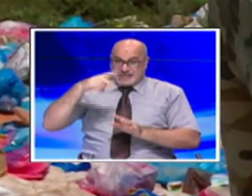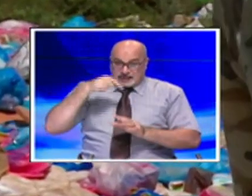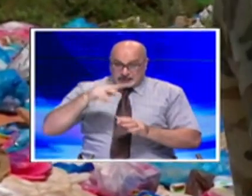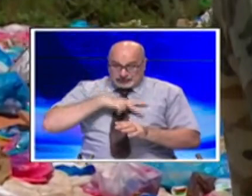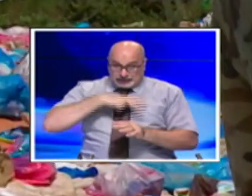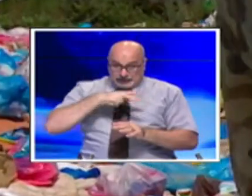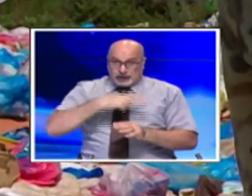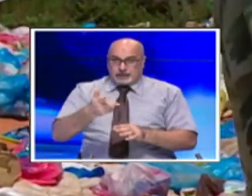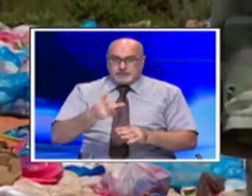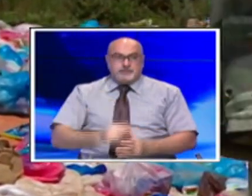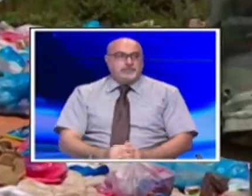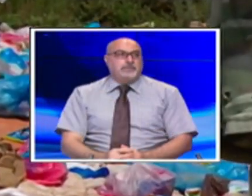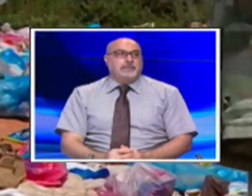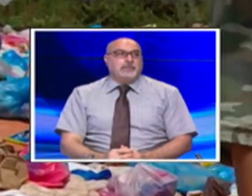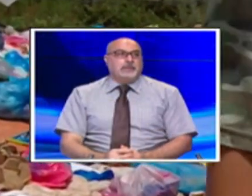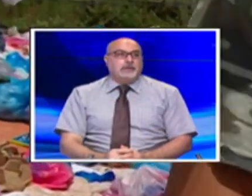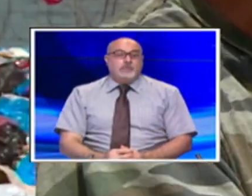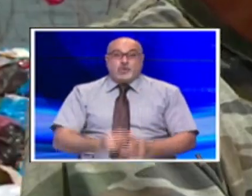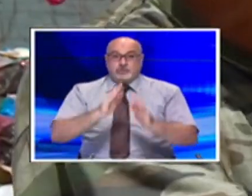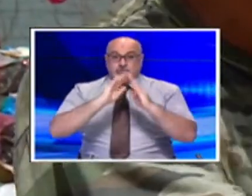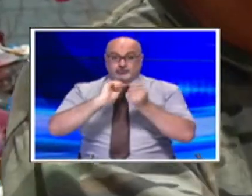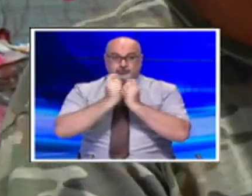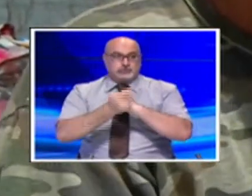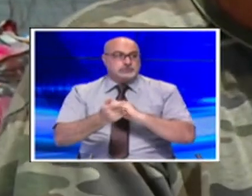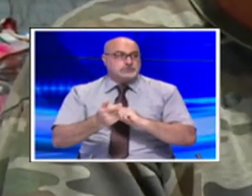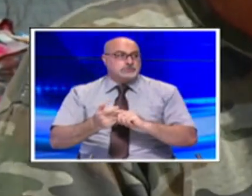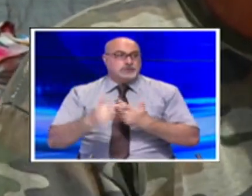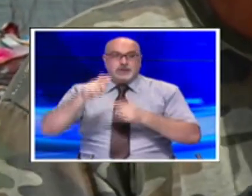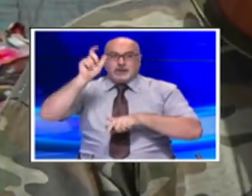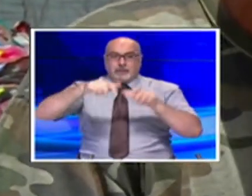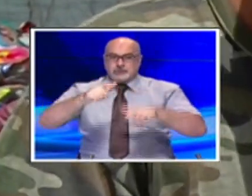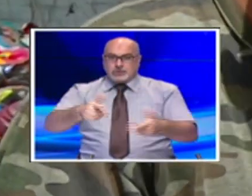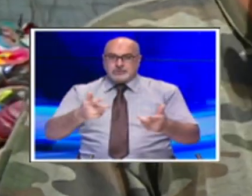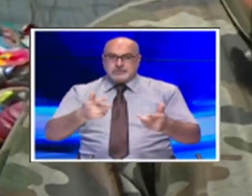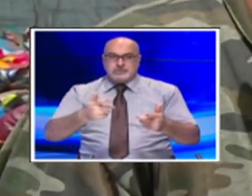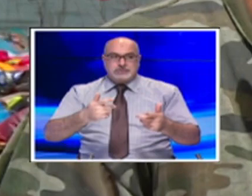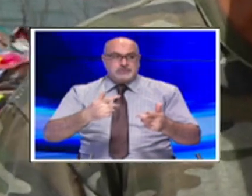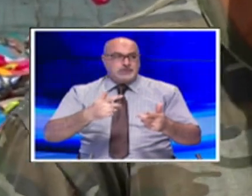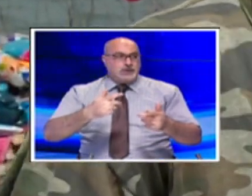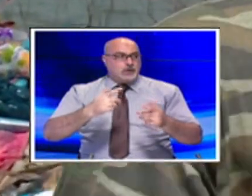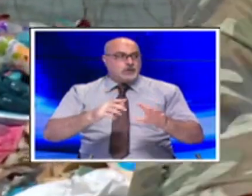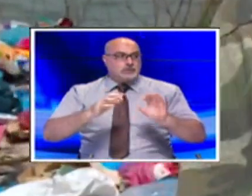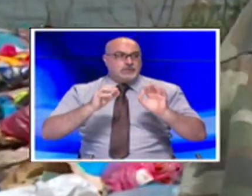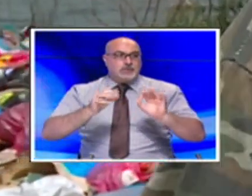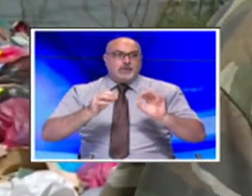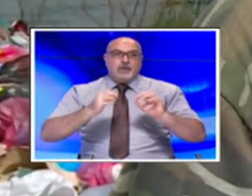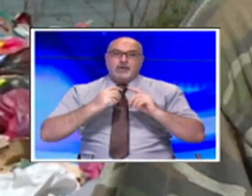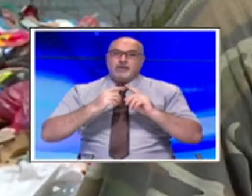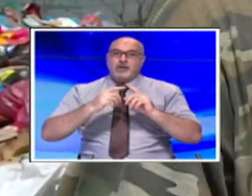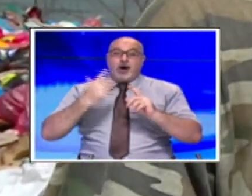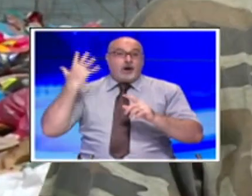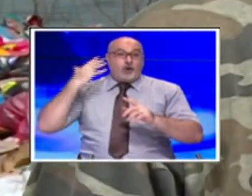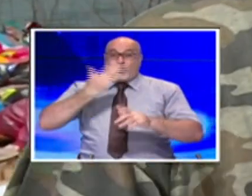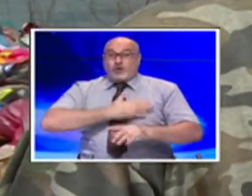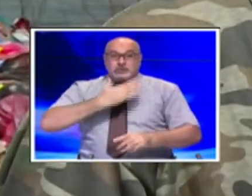تاع الفوضاوي هذا باش ترحلوا فيه حي الضايع. اغلبيه تاع المواطنين هنا مكلفيني انا باش نتكلم يعني بالنيابه عنهم، هذه